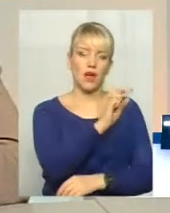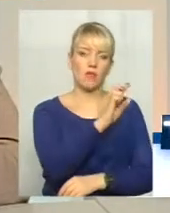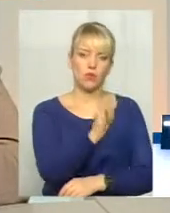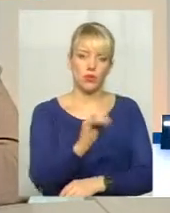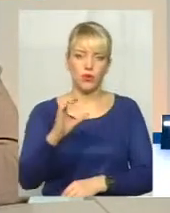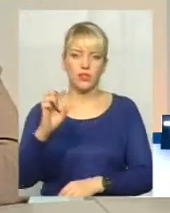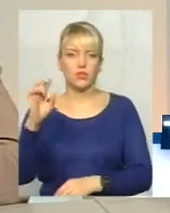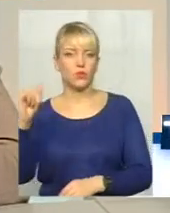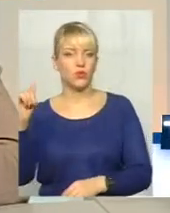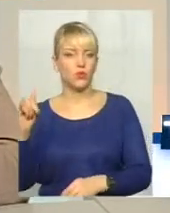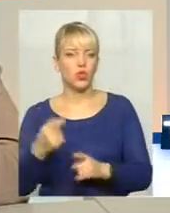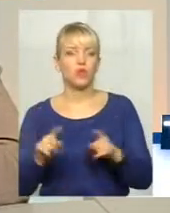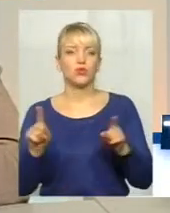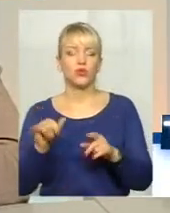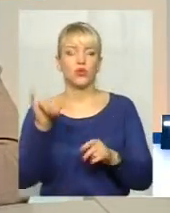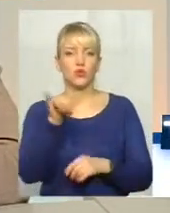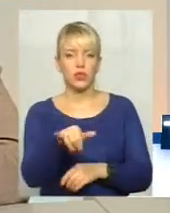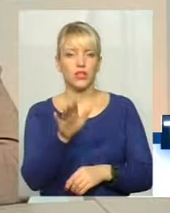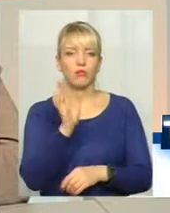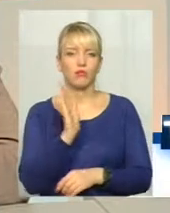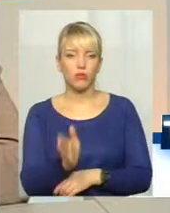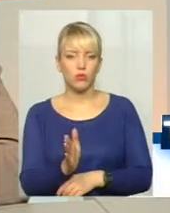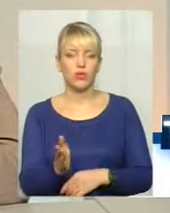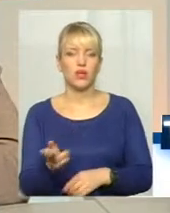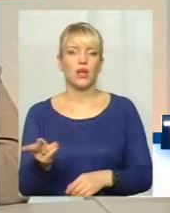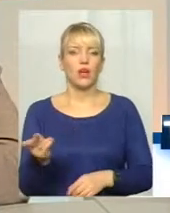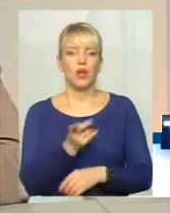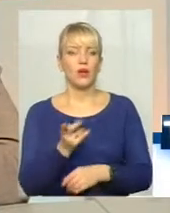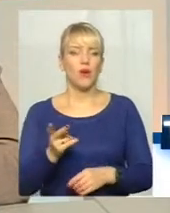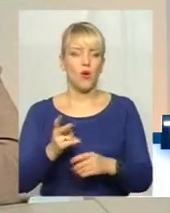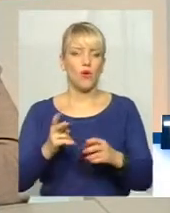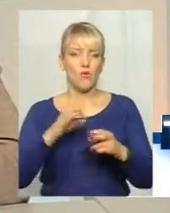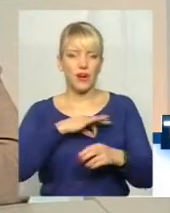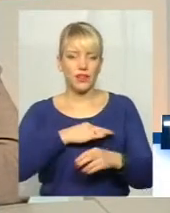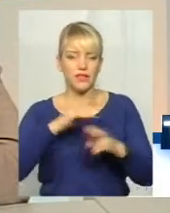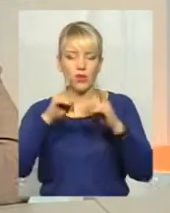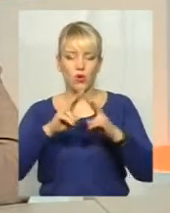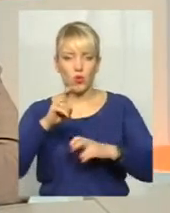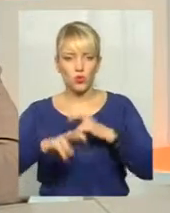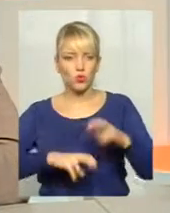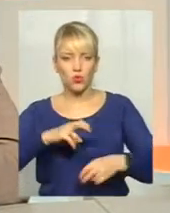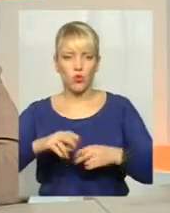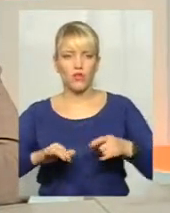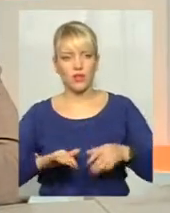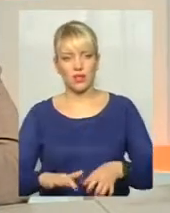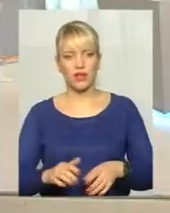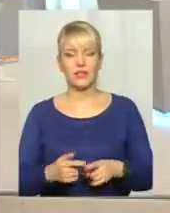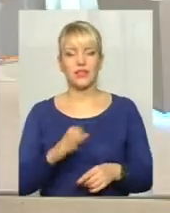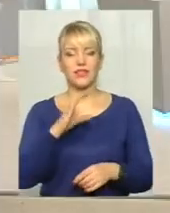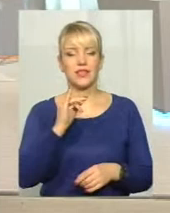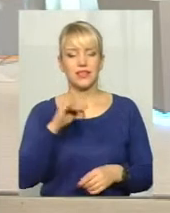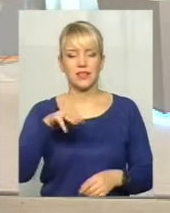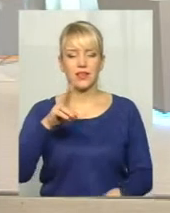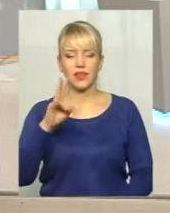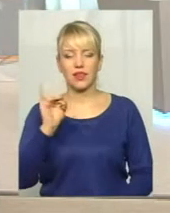них буде відбуватися така, якби от оперативно-розшукова діяльність, скажімо так. Да? І Ситник говорить про те, що